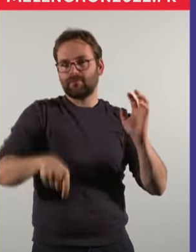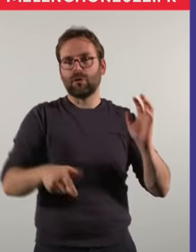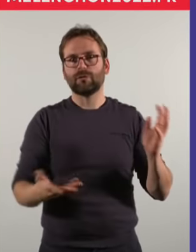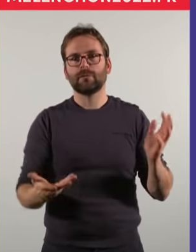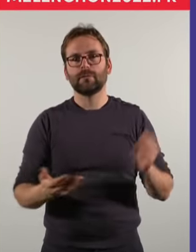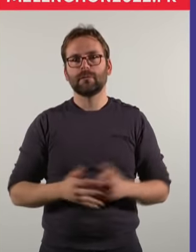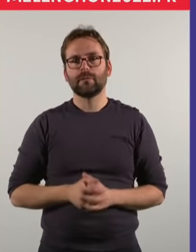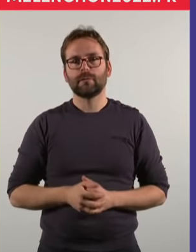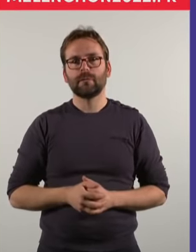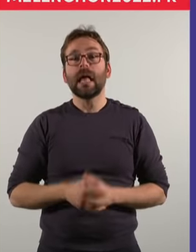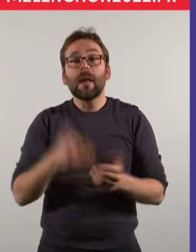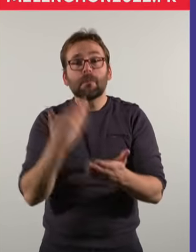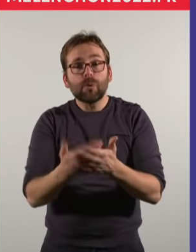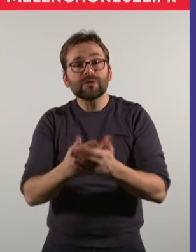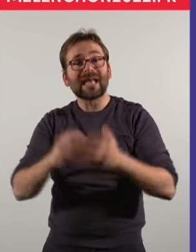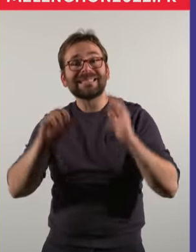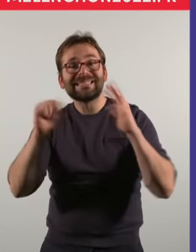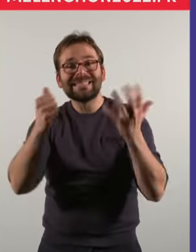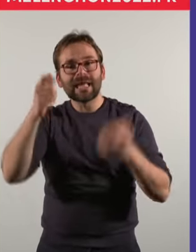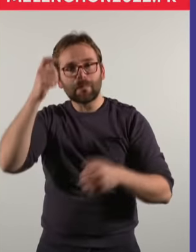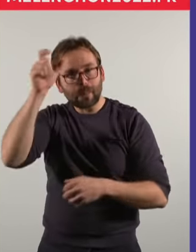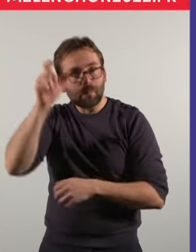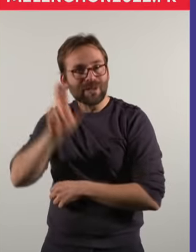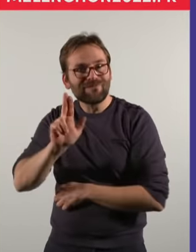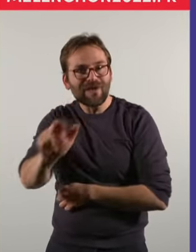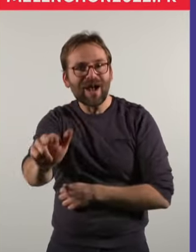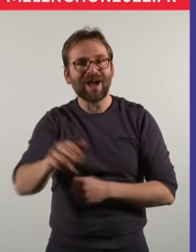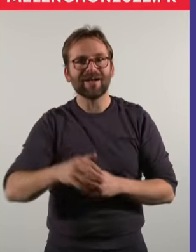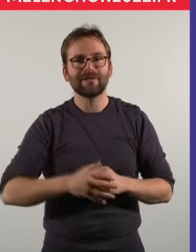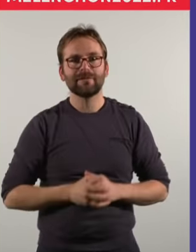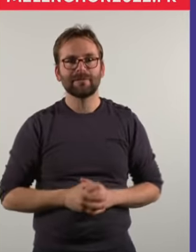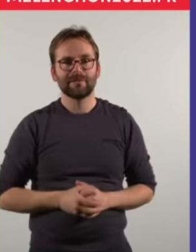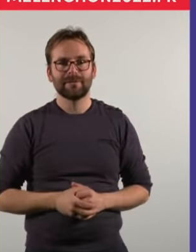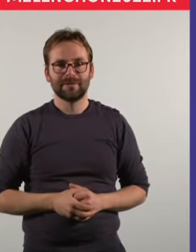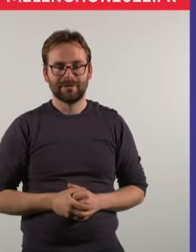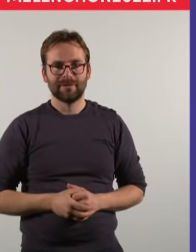C'est pour ça qu'on va passer à la 6e République.